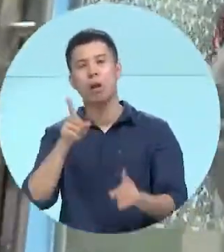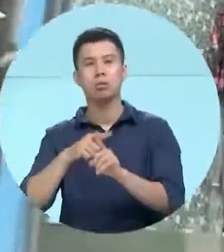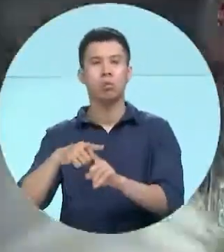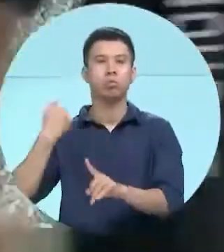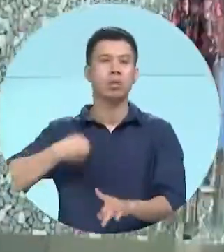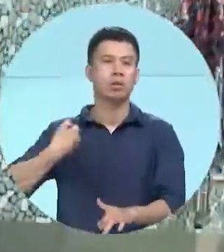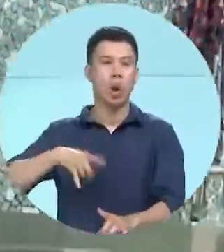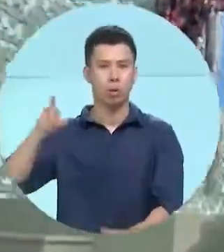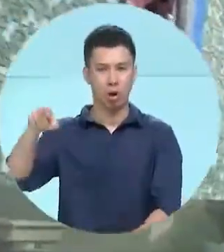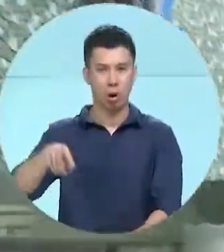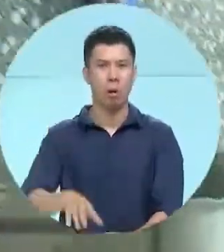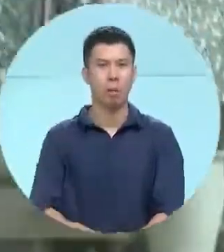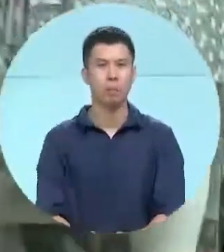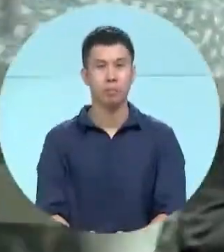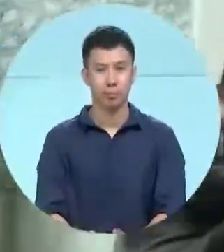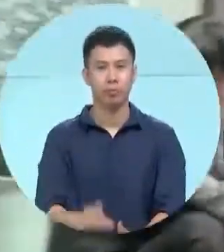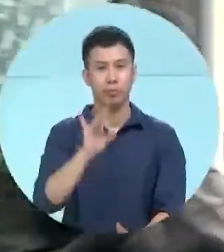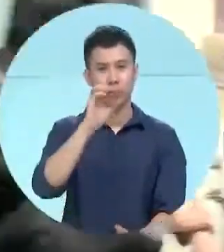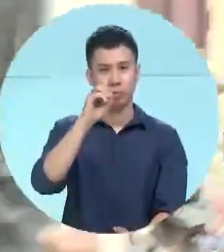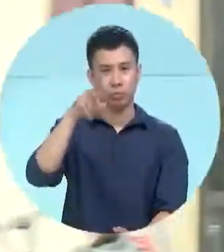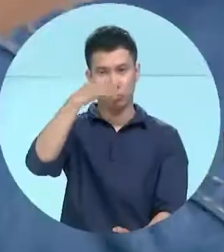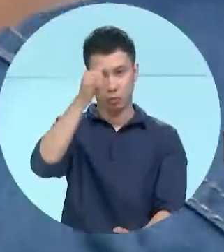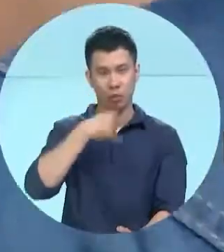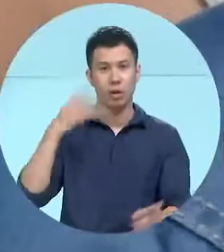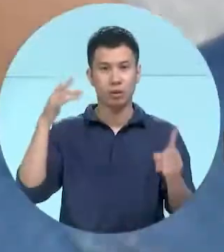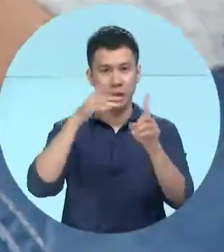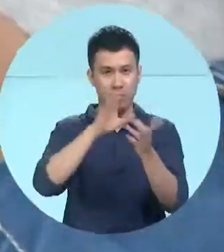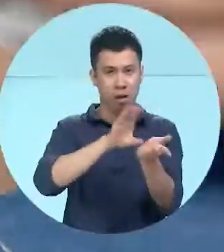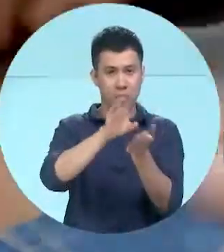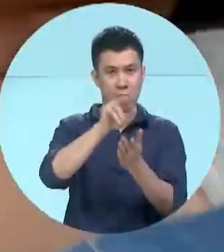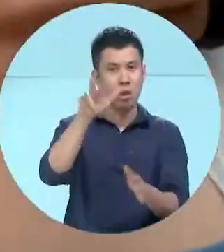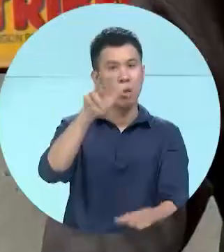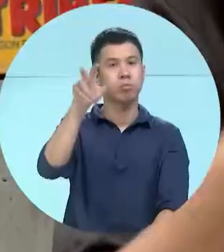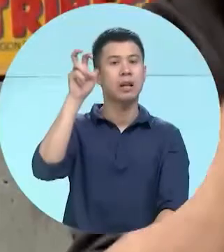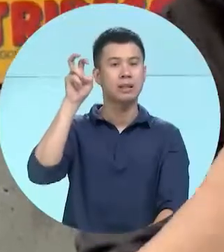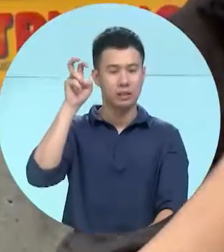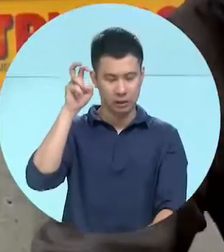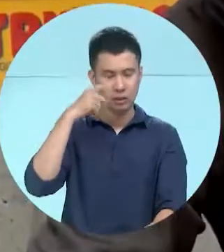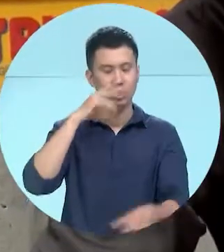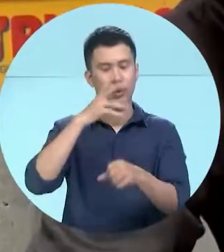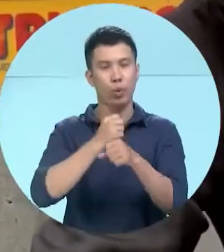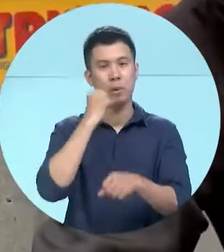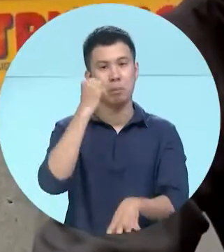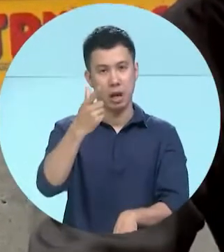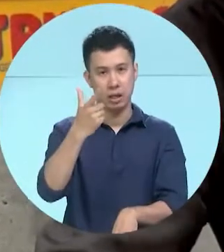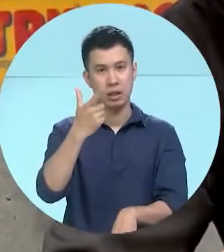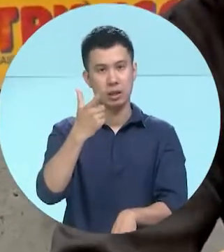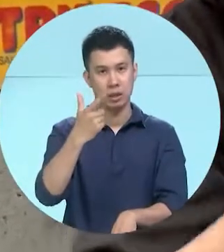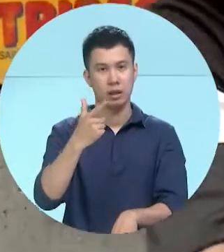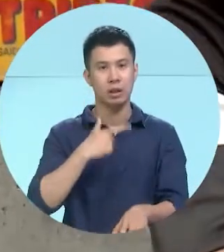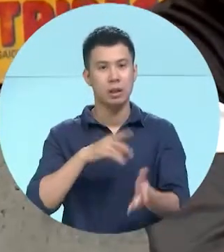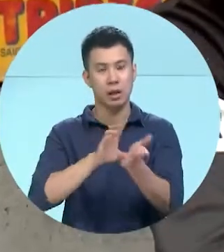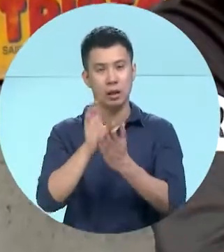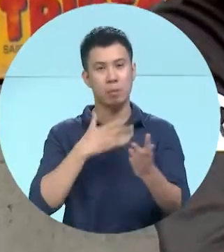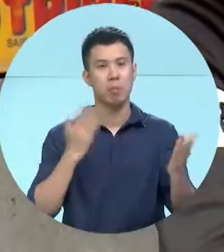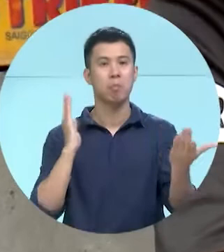thòi. Hoàng được tham gia can thiệp tại tổ chức Rồng Xanh từ năm 7 tuổi. Các phương pháp can thiệp đối với Hoàng được cán bộ tại